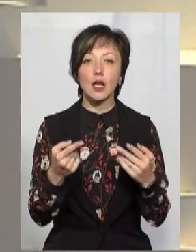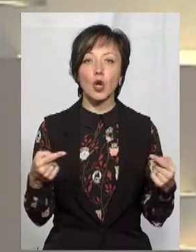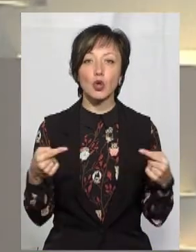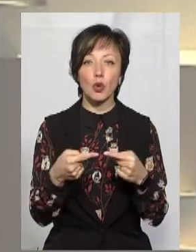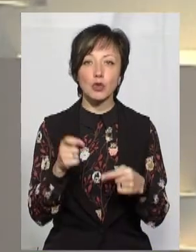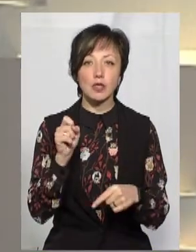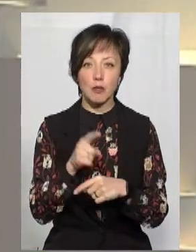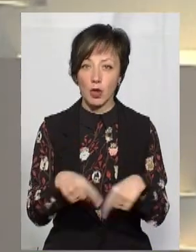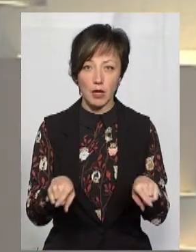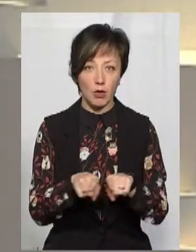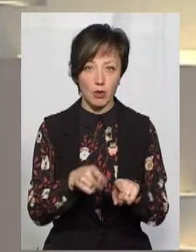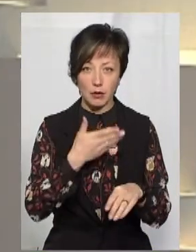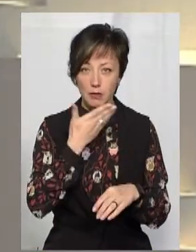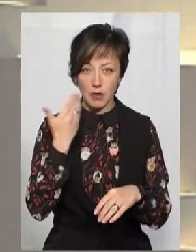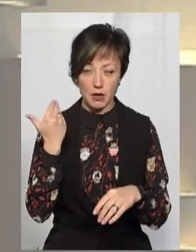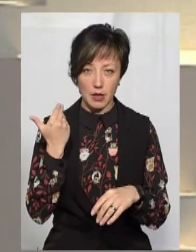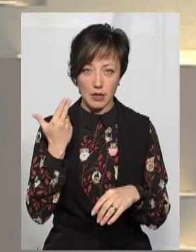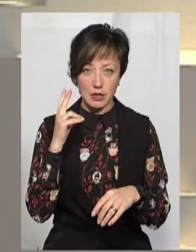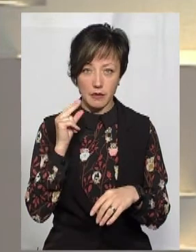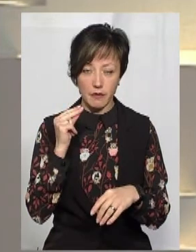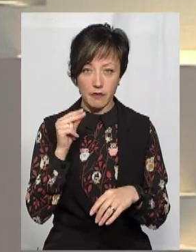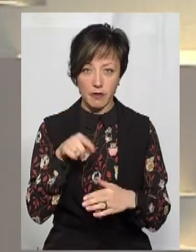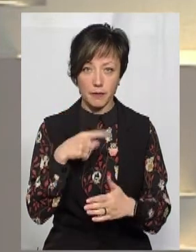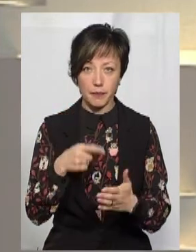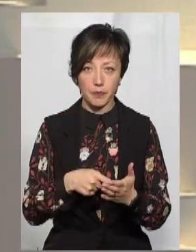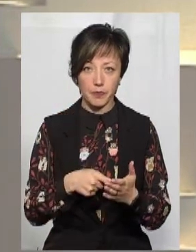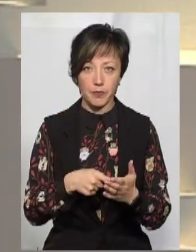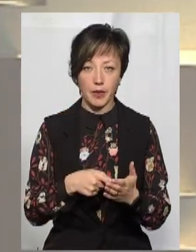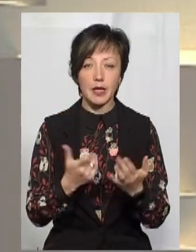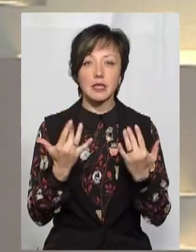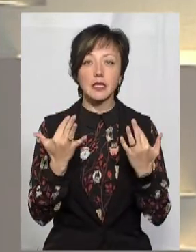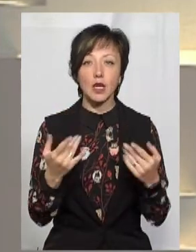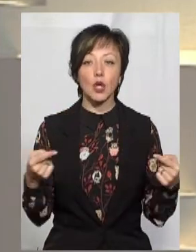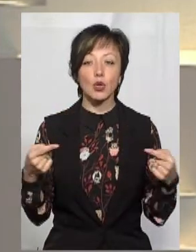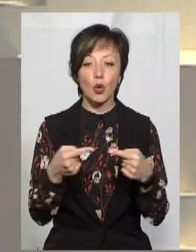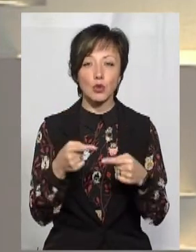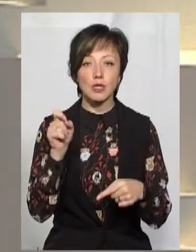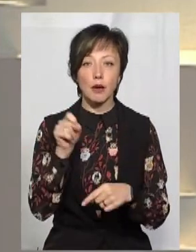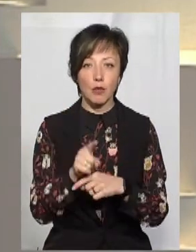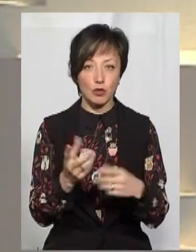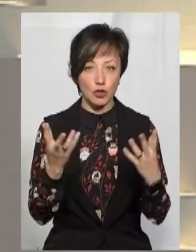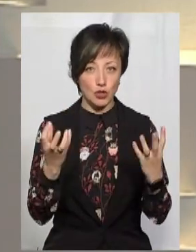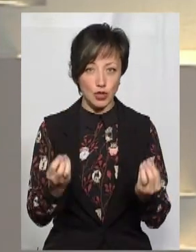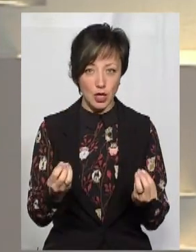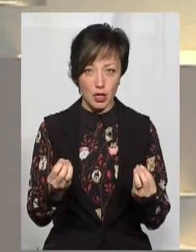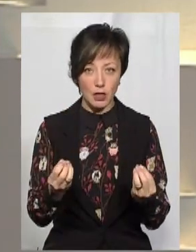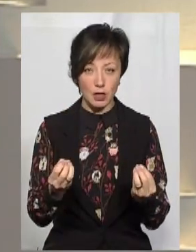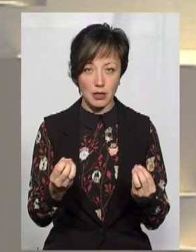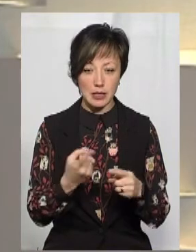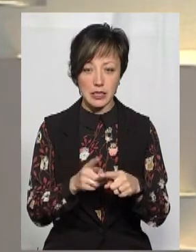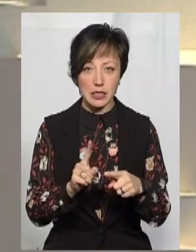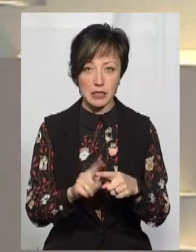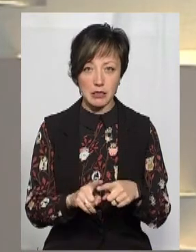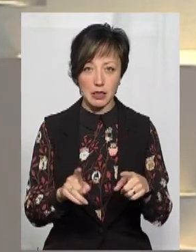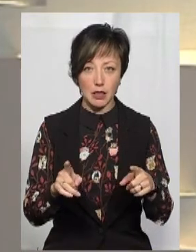точно замовлено, такої немає ще цифри, так? Що ще раз? Скільки точно замовлено ще оцих от утилізаційних мішків?